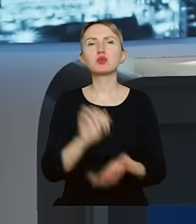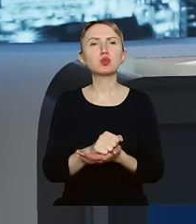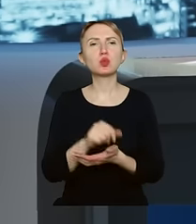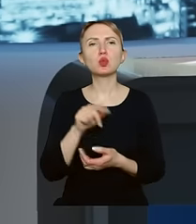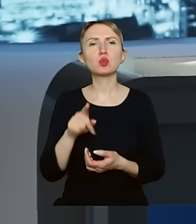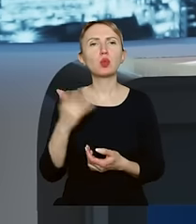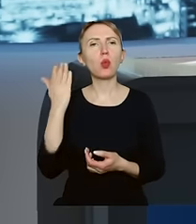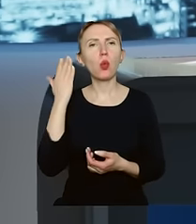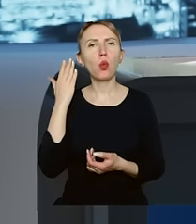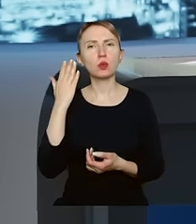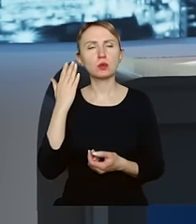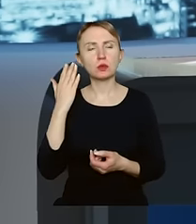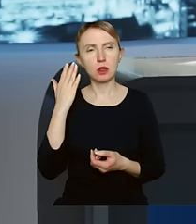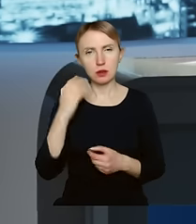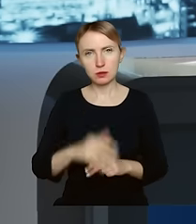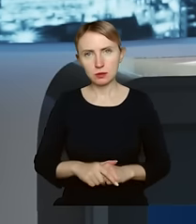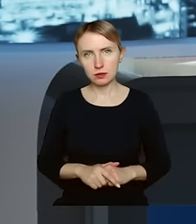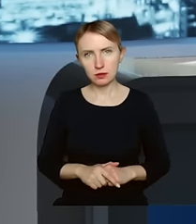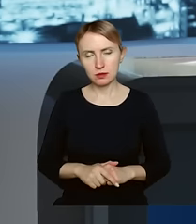ostatnio się dzieją.